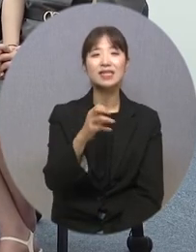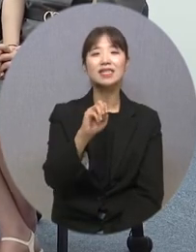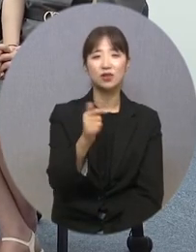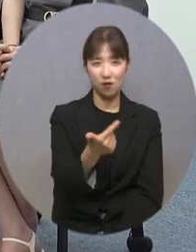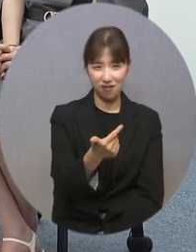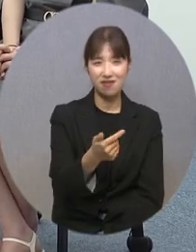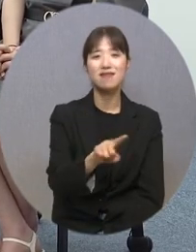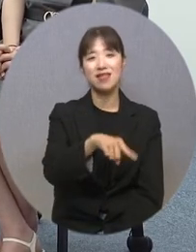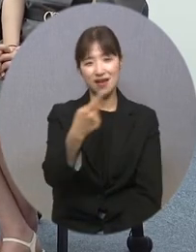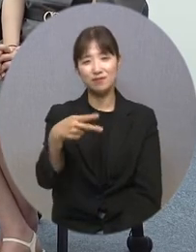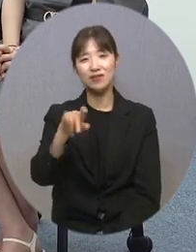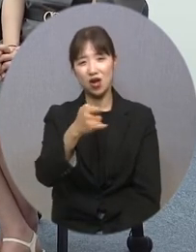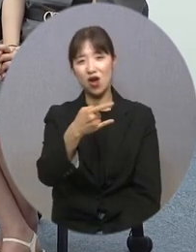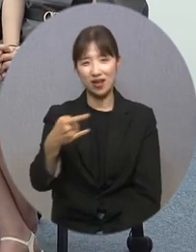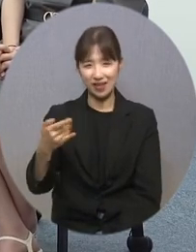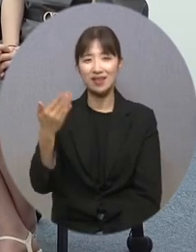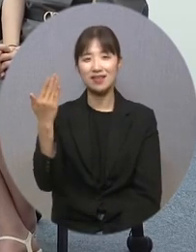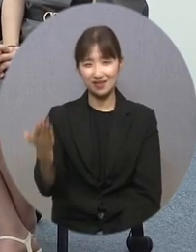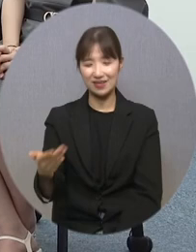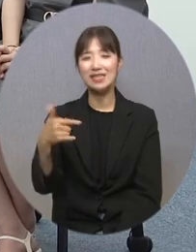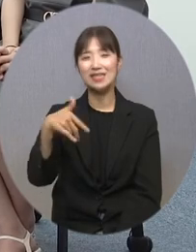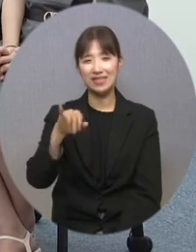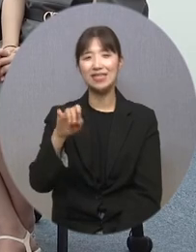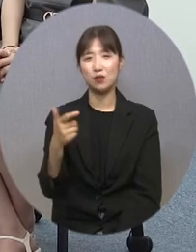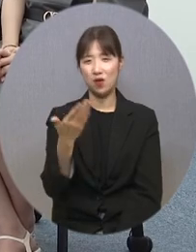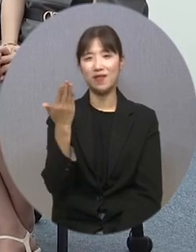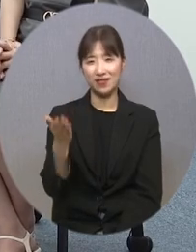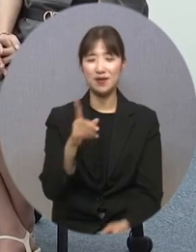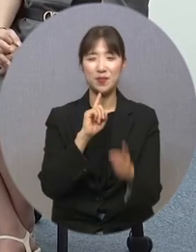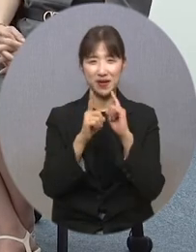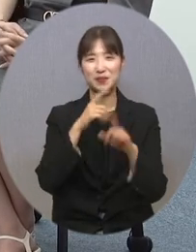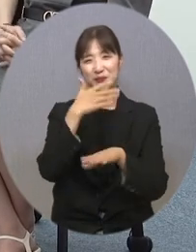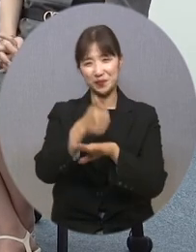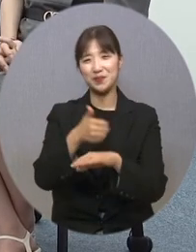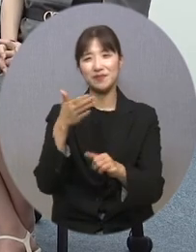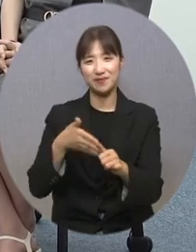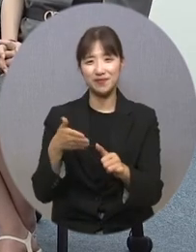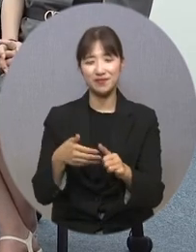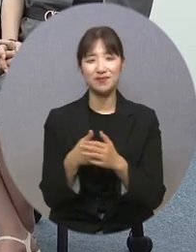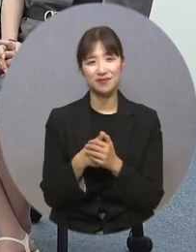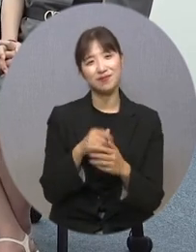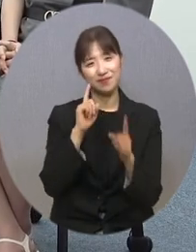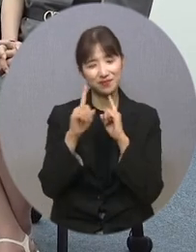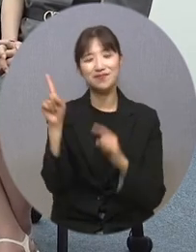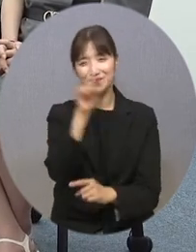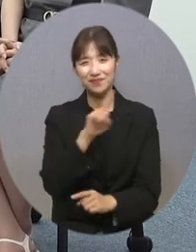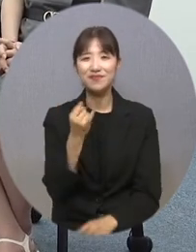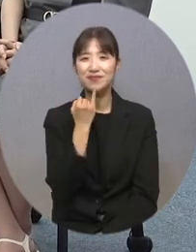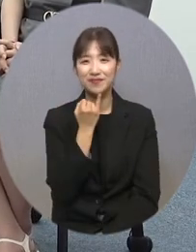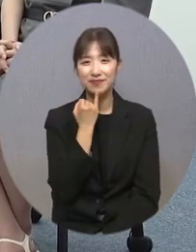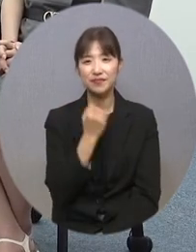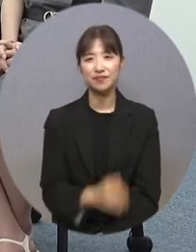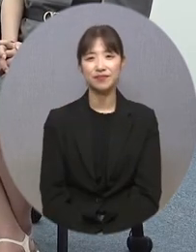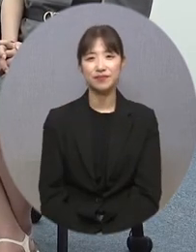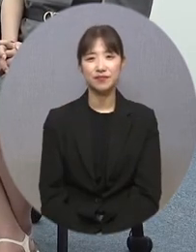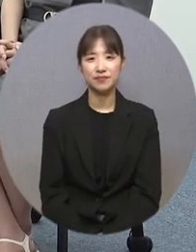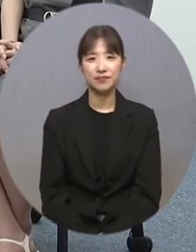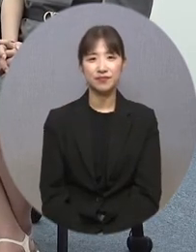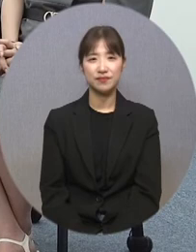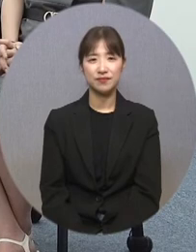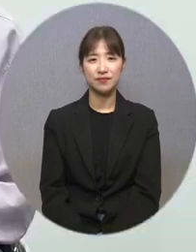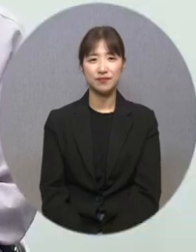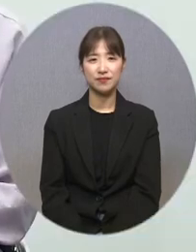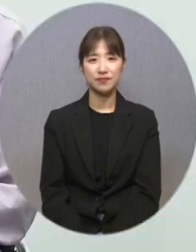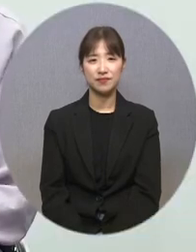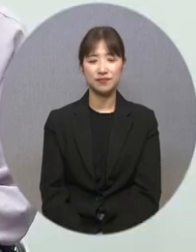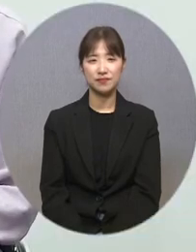성인 임지원 님 제가 이렇게 기회를 드릴게요 마지막으로 말씀을 좀 부탁드리겠습니다 어떤 얘기도 좋습니다 어